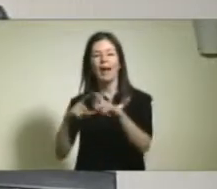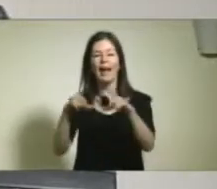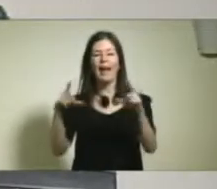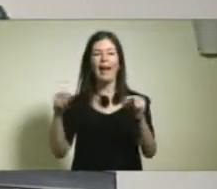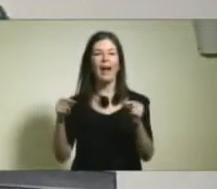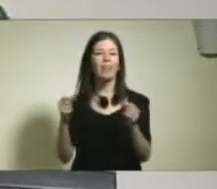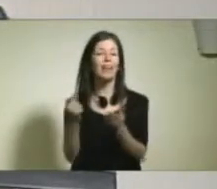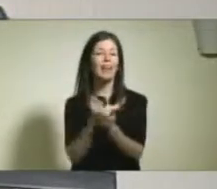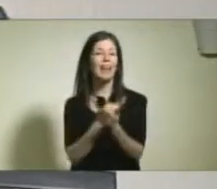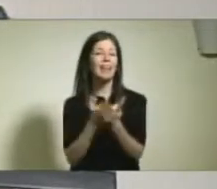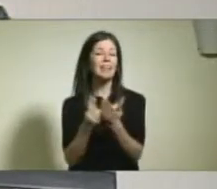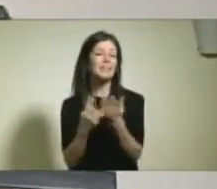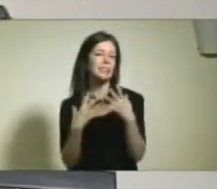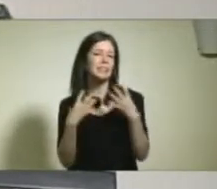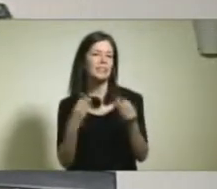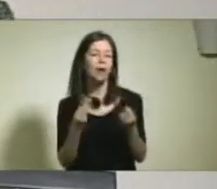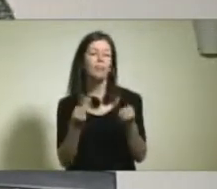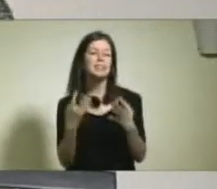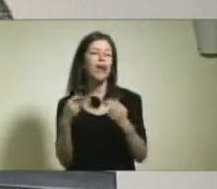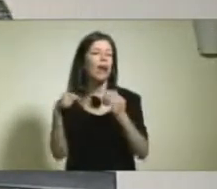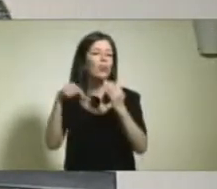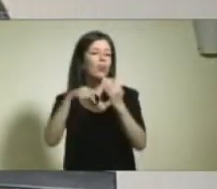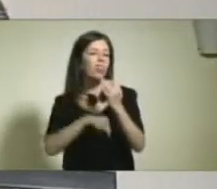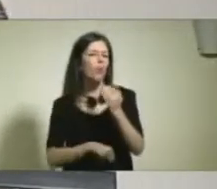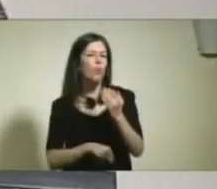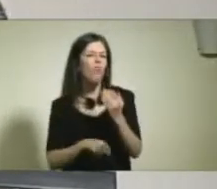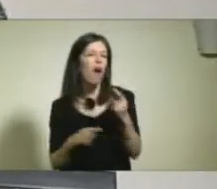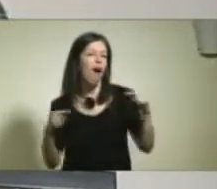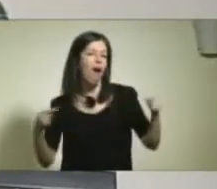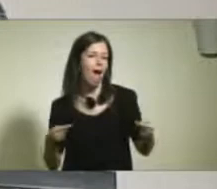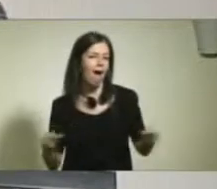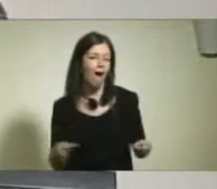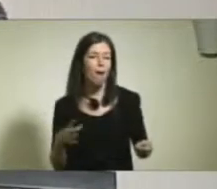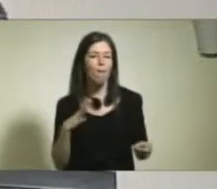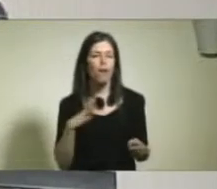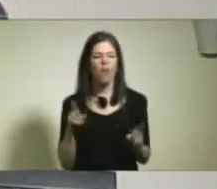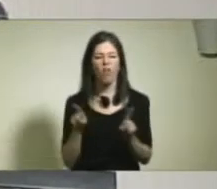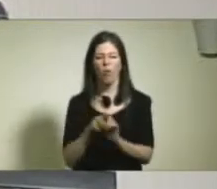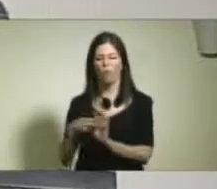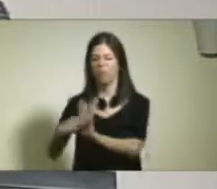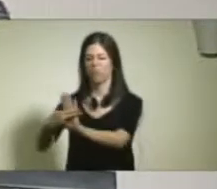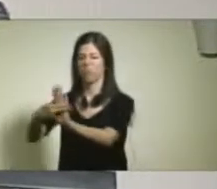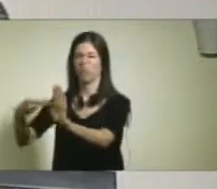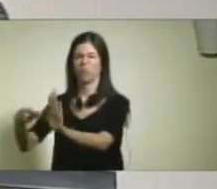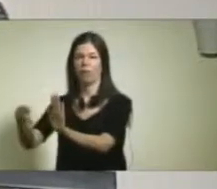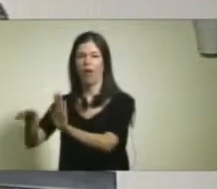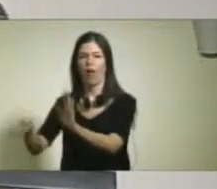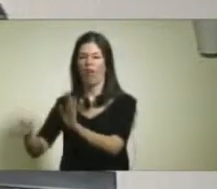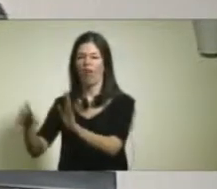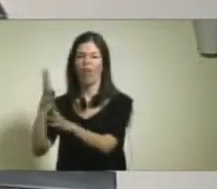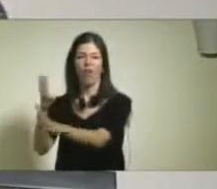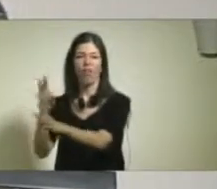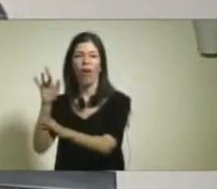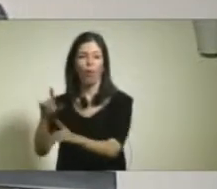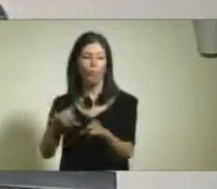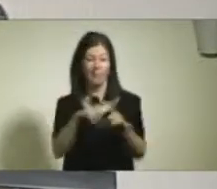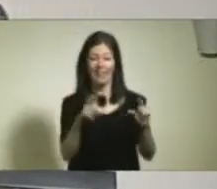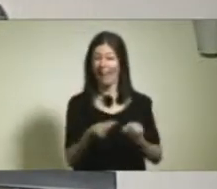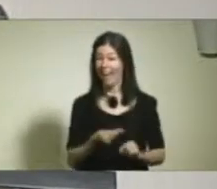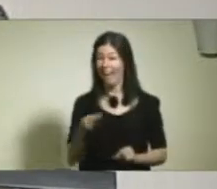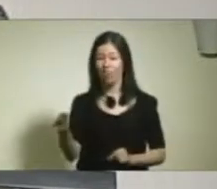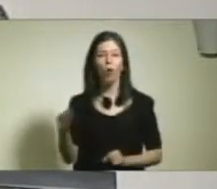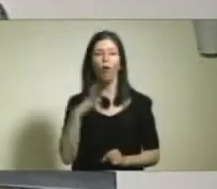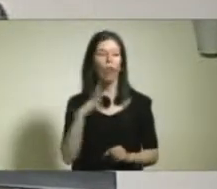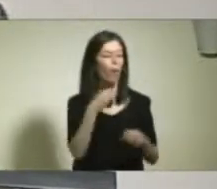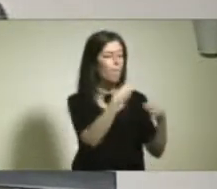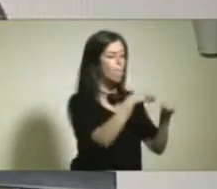mais qui stigmatisent le client. On voit que quand ils présentent cette carte, qui n'est pas acceptée dans tous les commerçants, chez tous les commerçants, souvent des